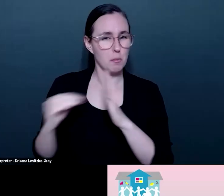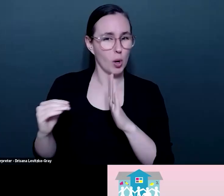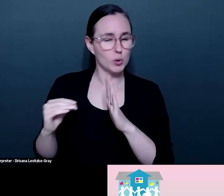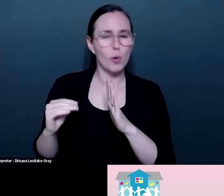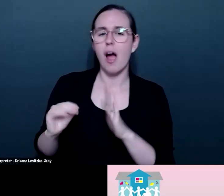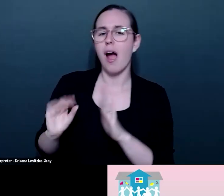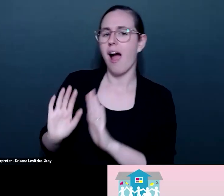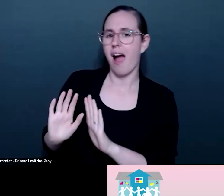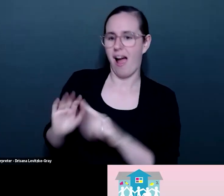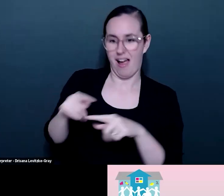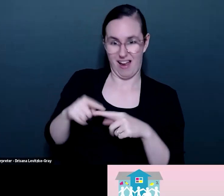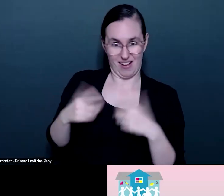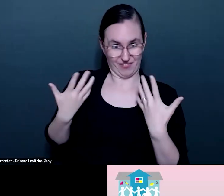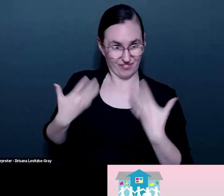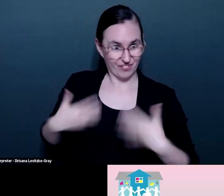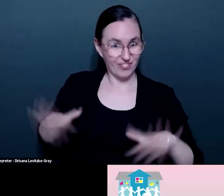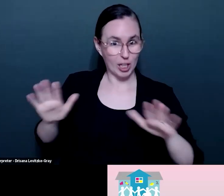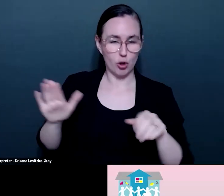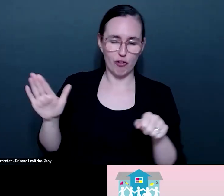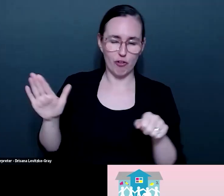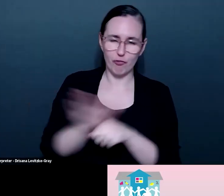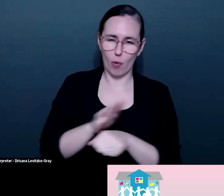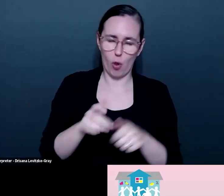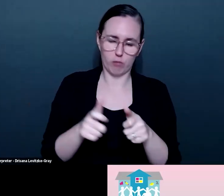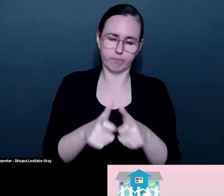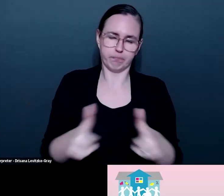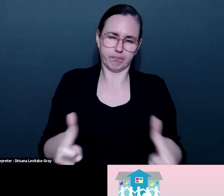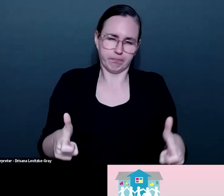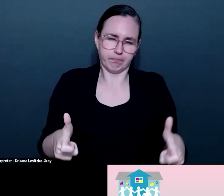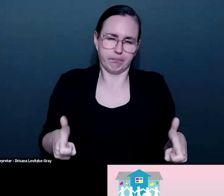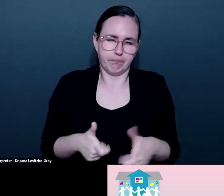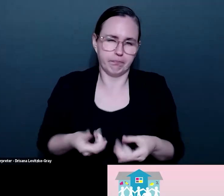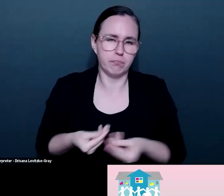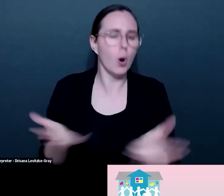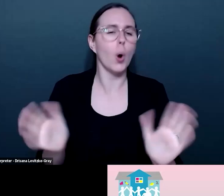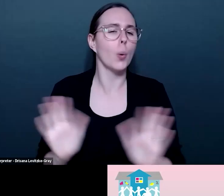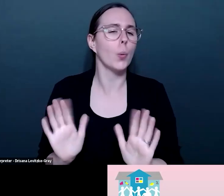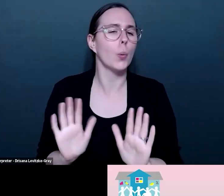Donc, on peut dire que ce modèle a été